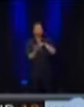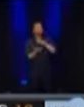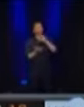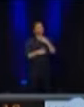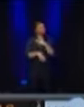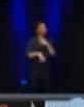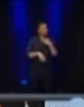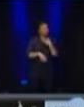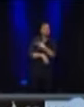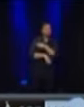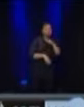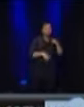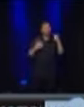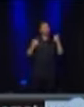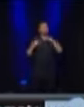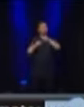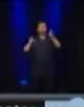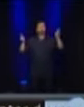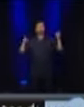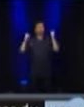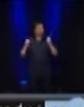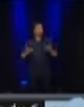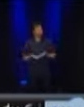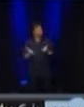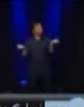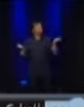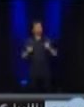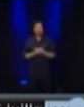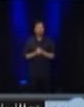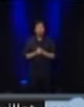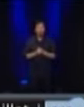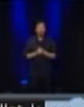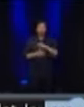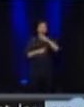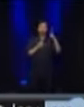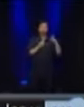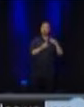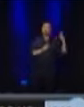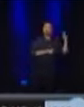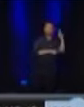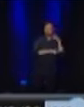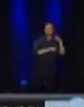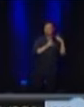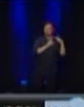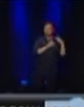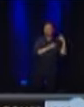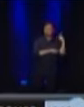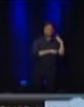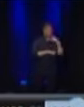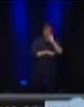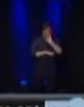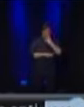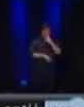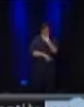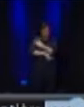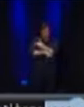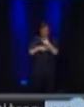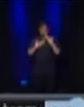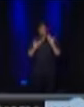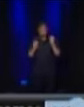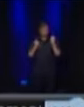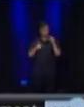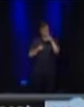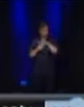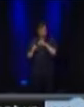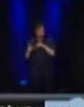proches de chez eux. Puis, en sous-question, les personnes qui ont obtenu une première dose en pharmacie semblent avoir la difficulté à obtenir